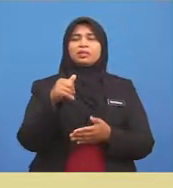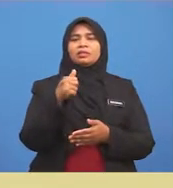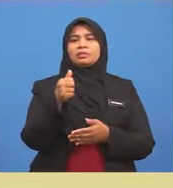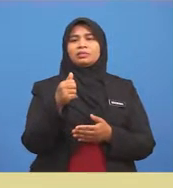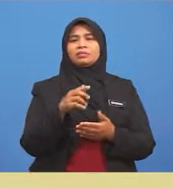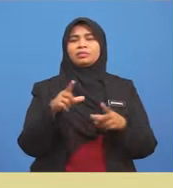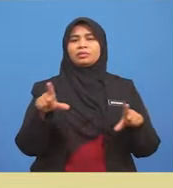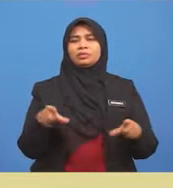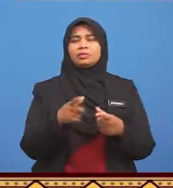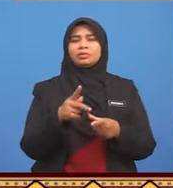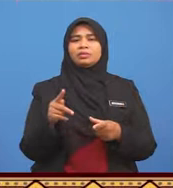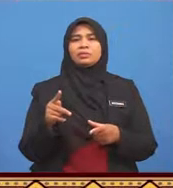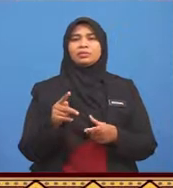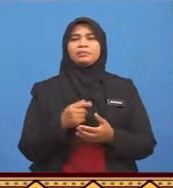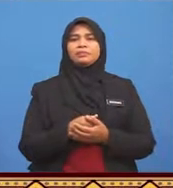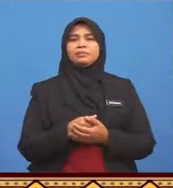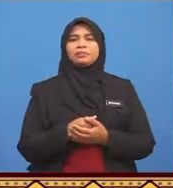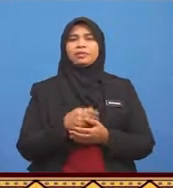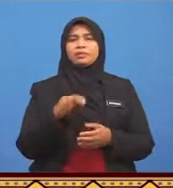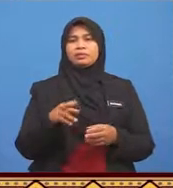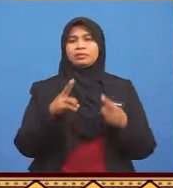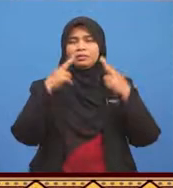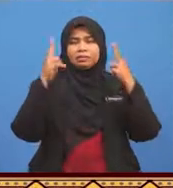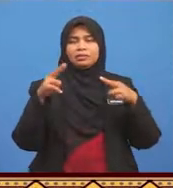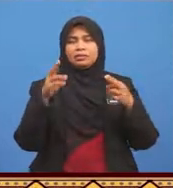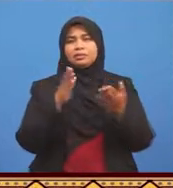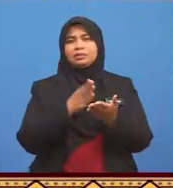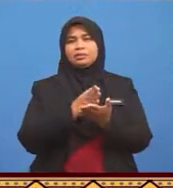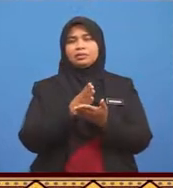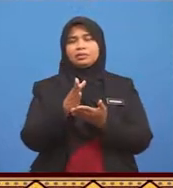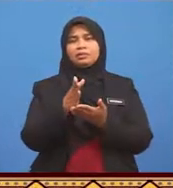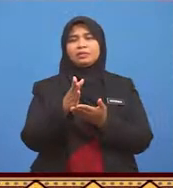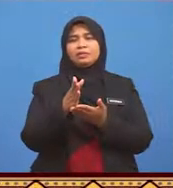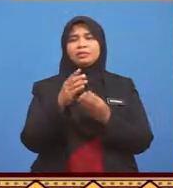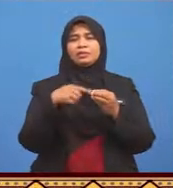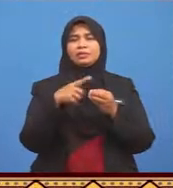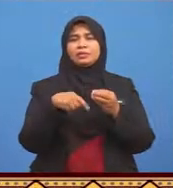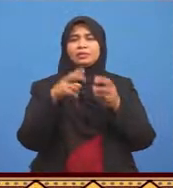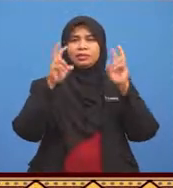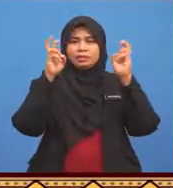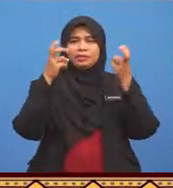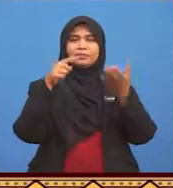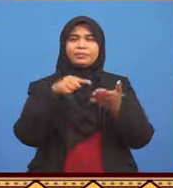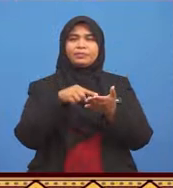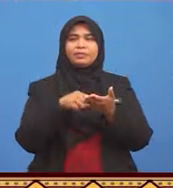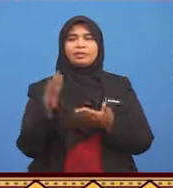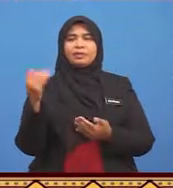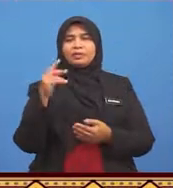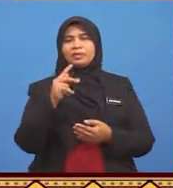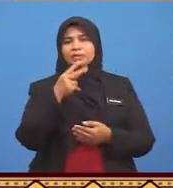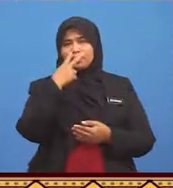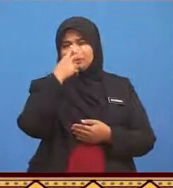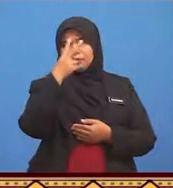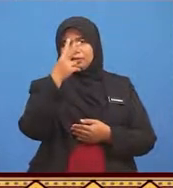lakukan. Sebelum Ustazah teruskan dengan lebih mendalam berkaitan tajuk ini, mari kita lihat